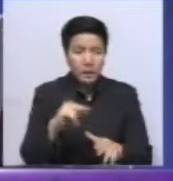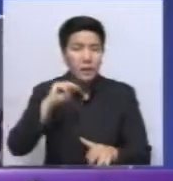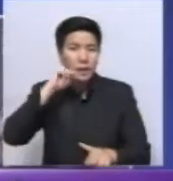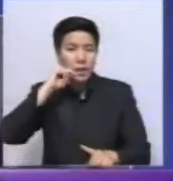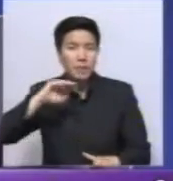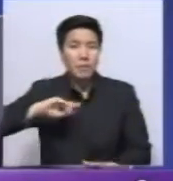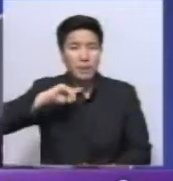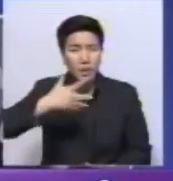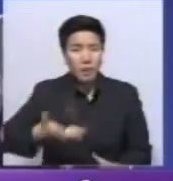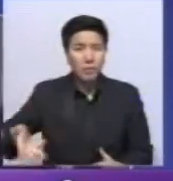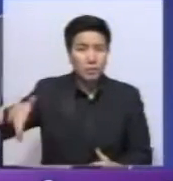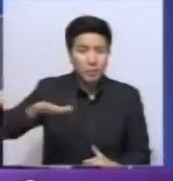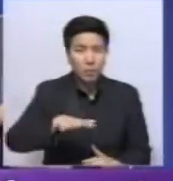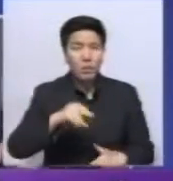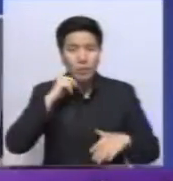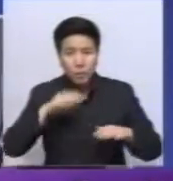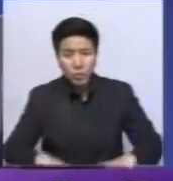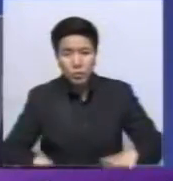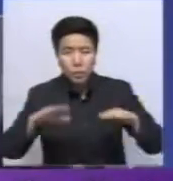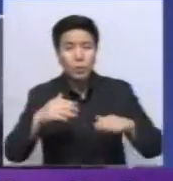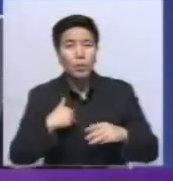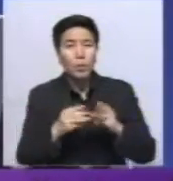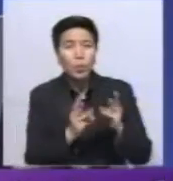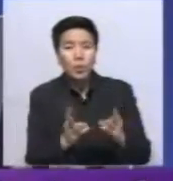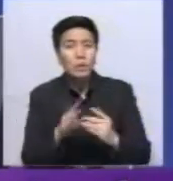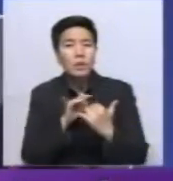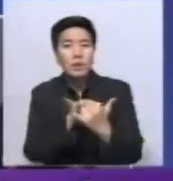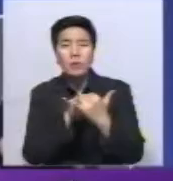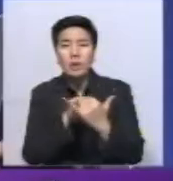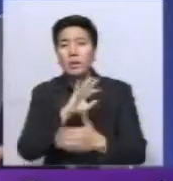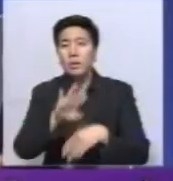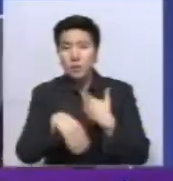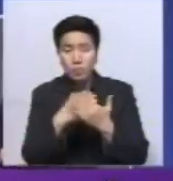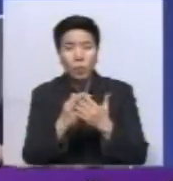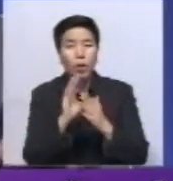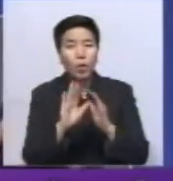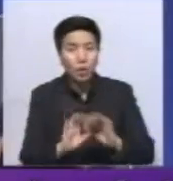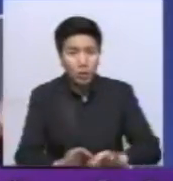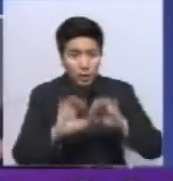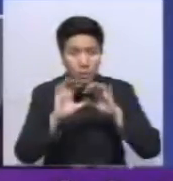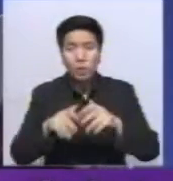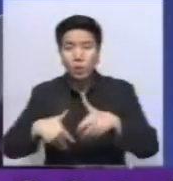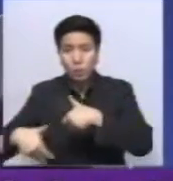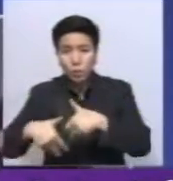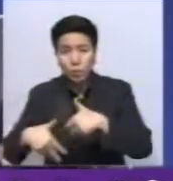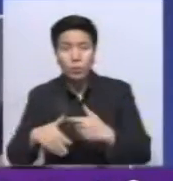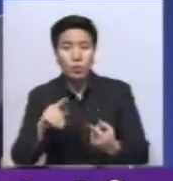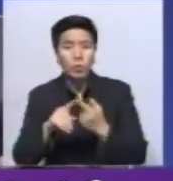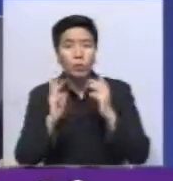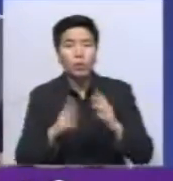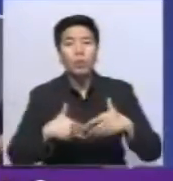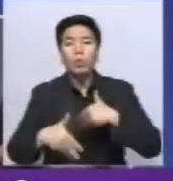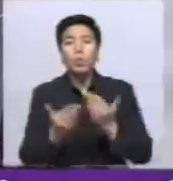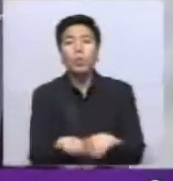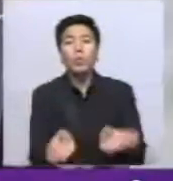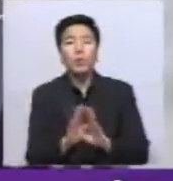รุนแรงเป็นต้นผ่านช่องทางการสื่อสารทุกรูปแบบนะครับทั้งกลไกภาครัฐและผู้นำชุมชนไปจนถึงประชาชนทุกครัวเรือนอย่